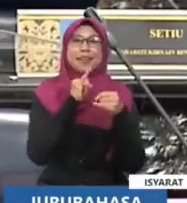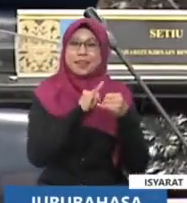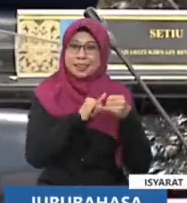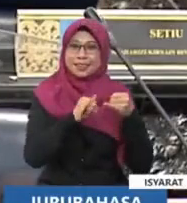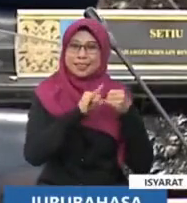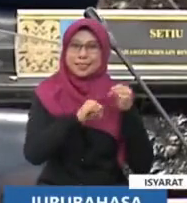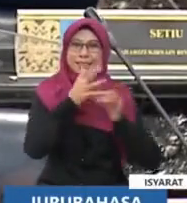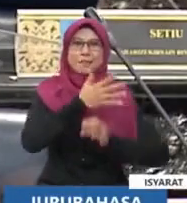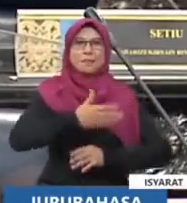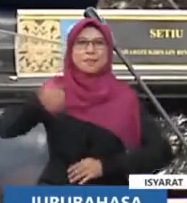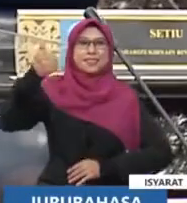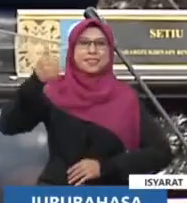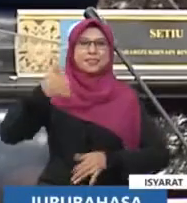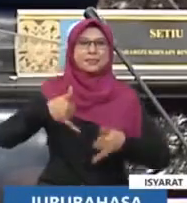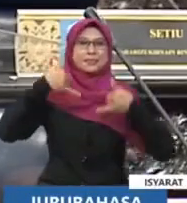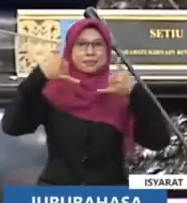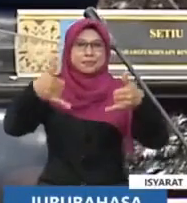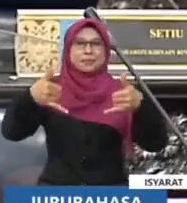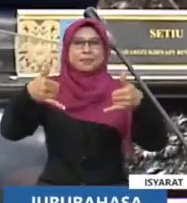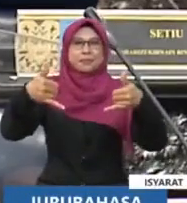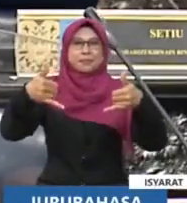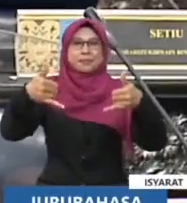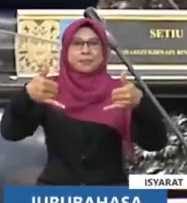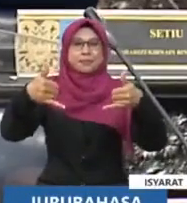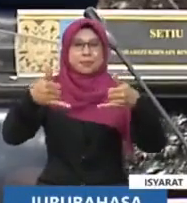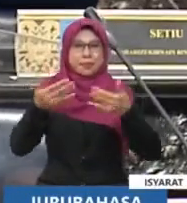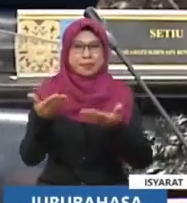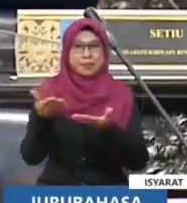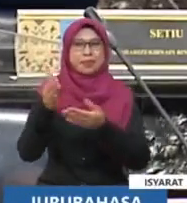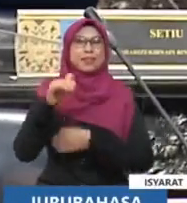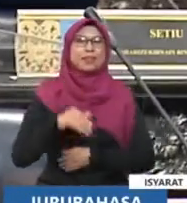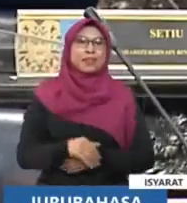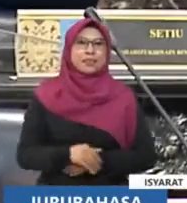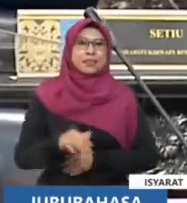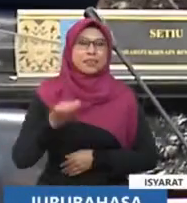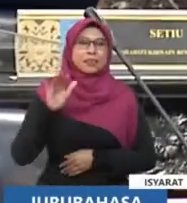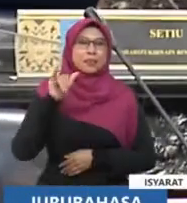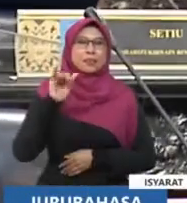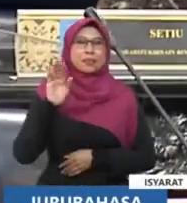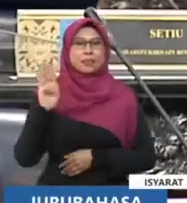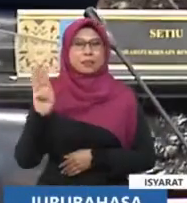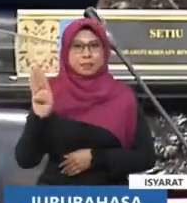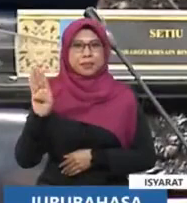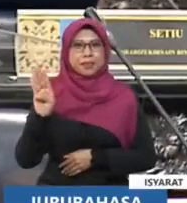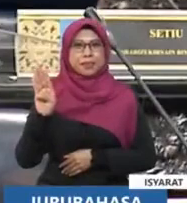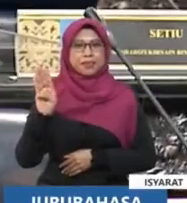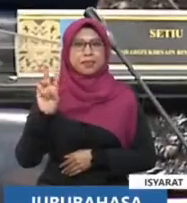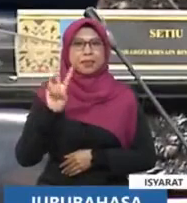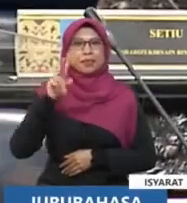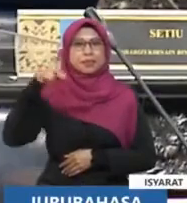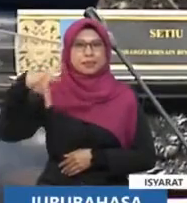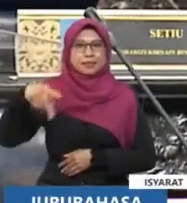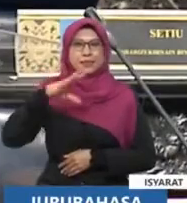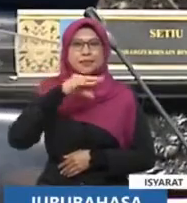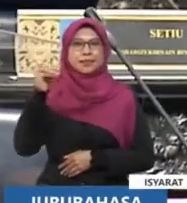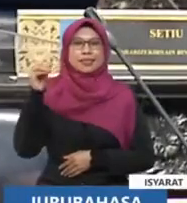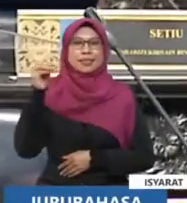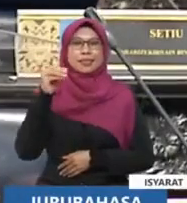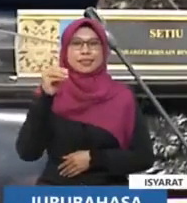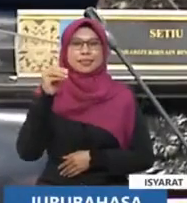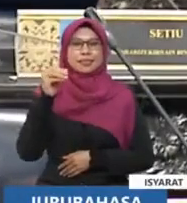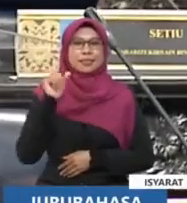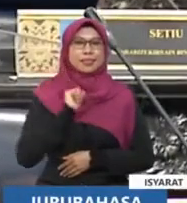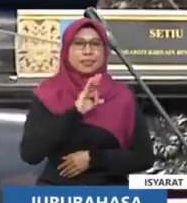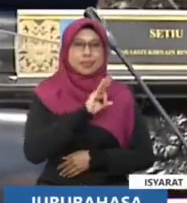terakhir memenangi piala ini. Bagi pihak Yang Berhormat Menteri Wilayah Persekutuan dan juga warga Kementerian